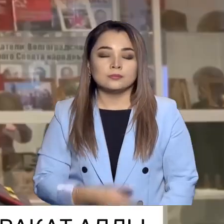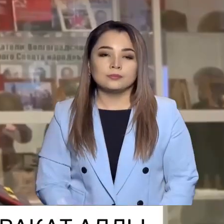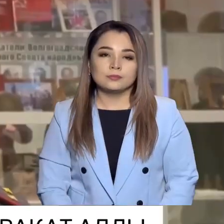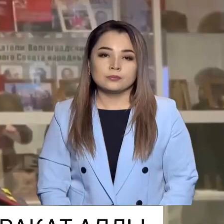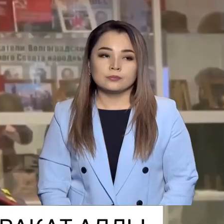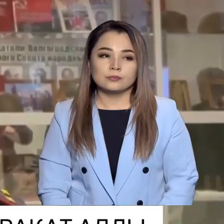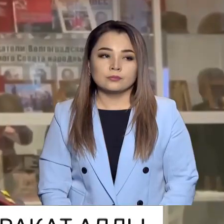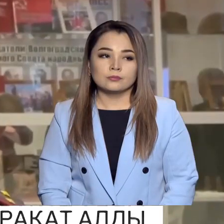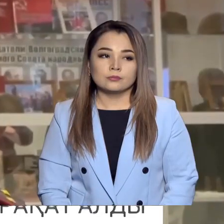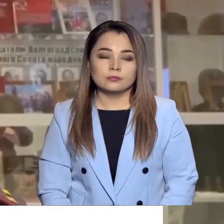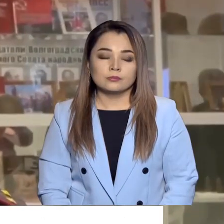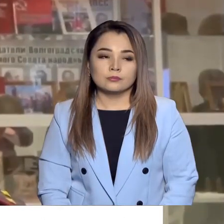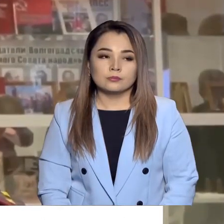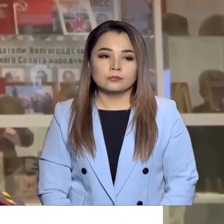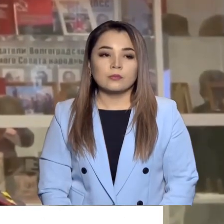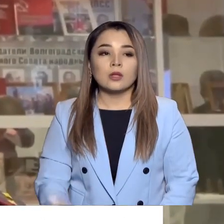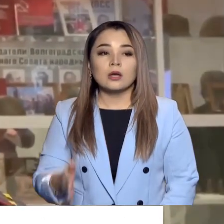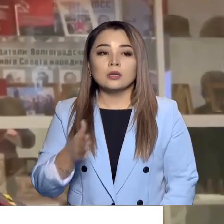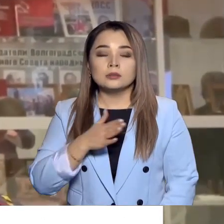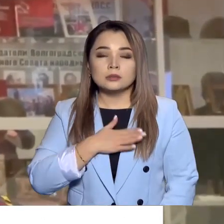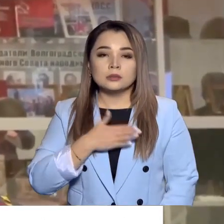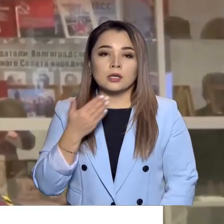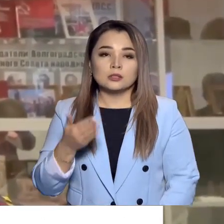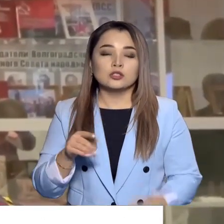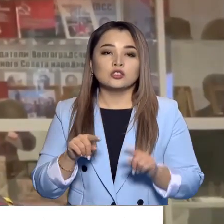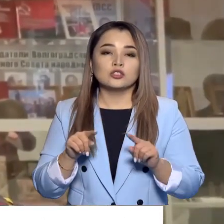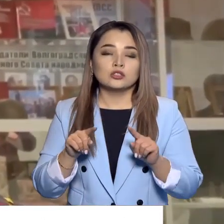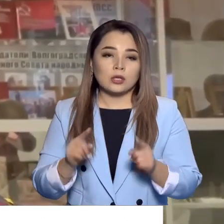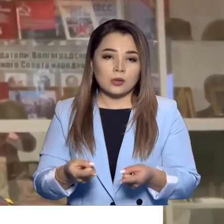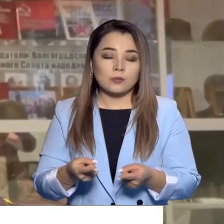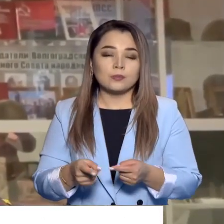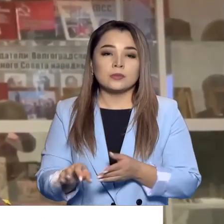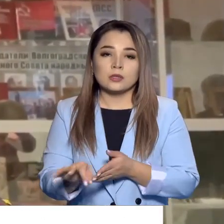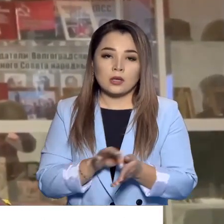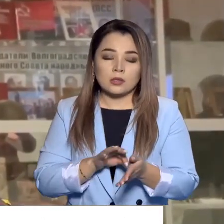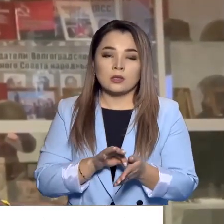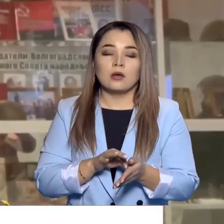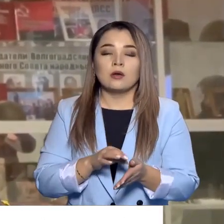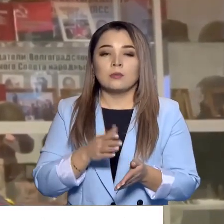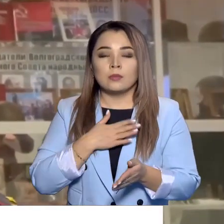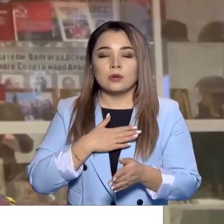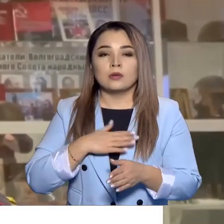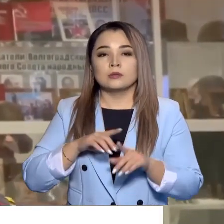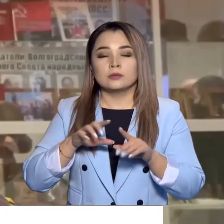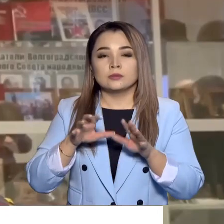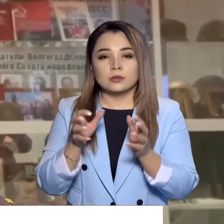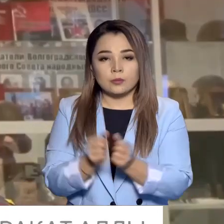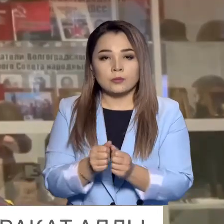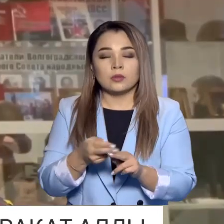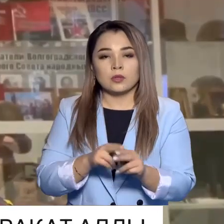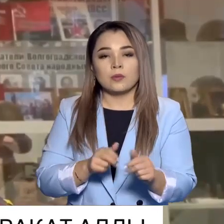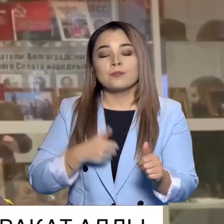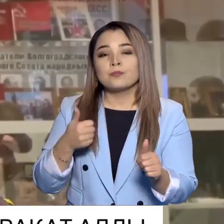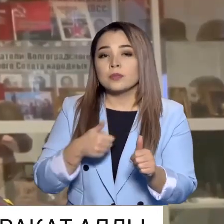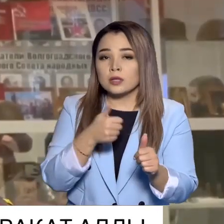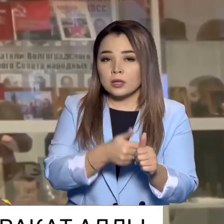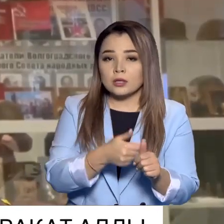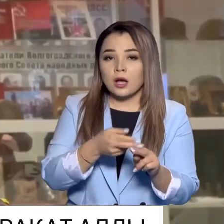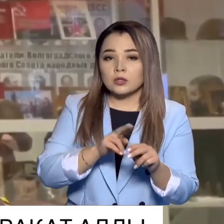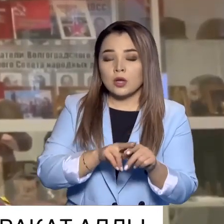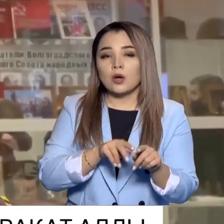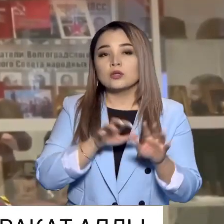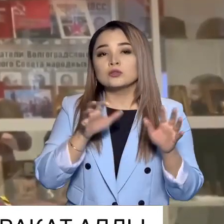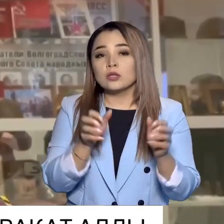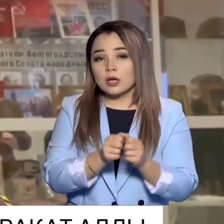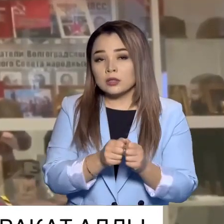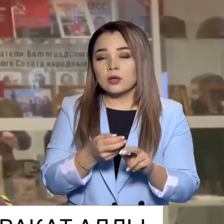Я выбежал в коридор. Оны ұстау туралы шешім қабылданғаннан кейін мен оны қолға түсірмек болып соңынан жүгірдім. Ұсталған кезде ол